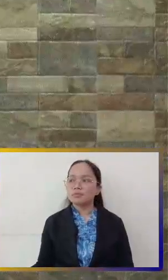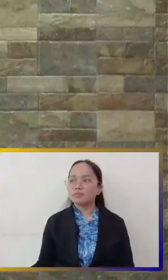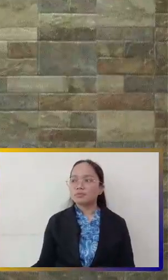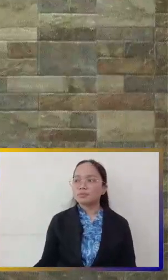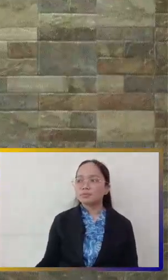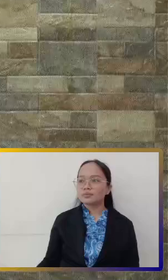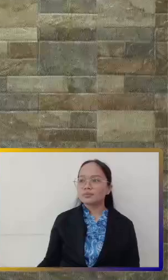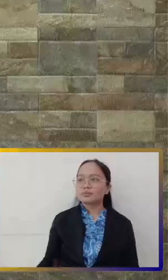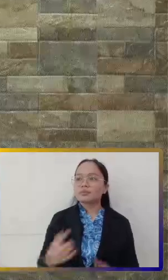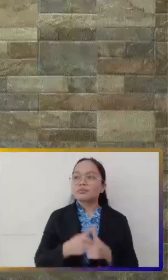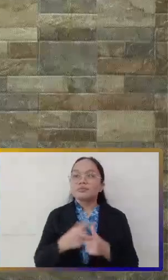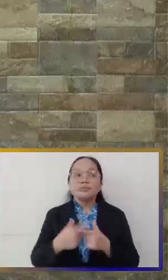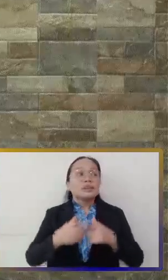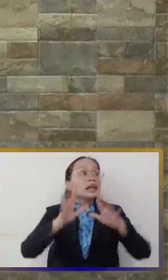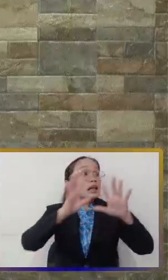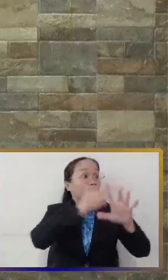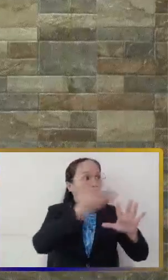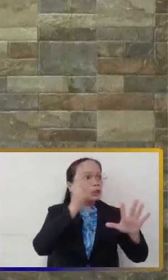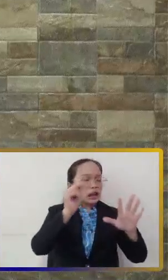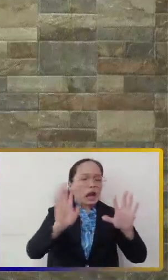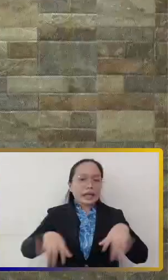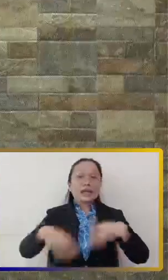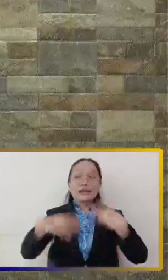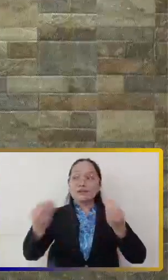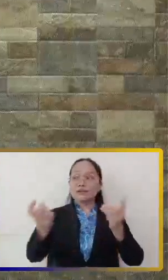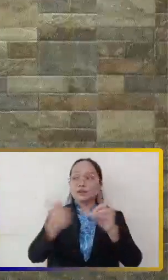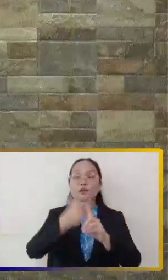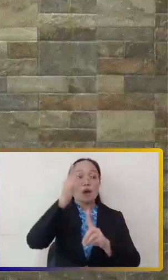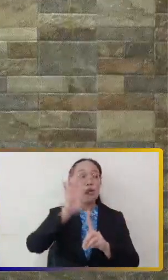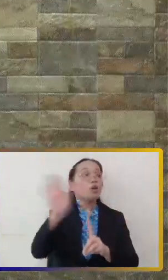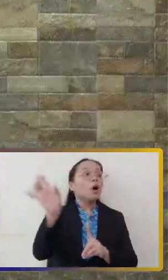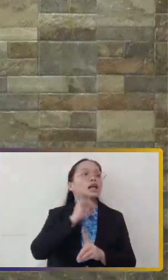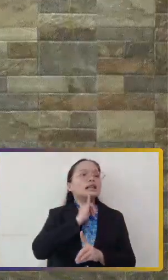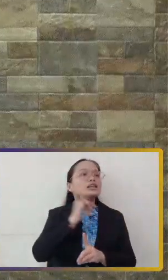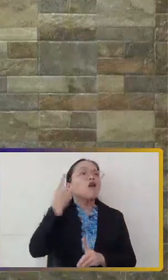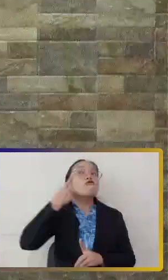Give Him what is due to His name.